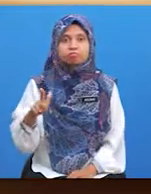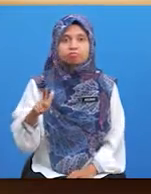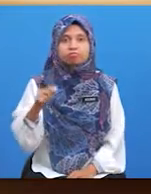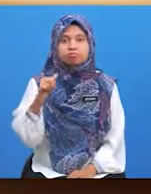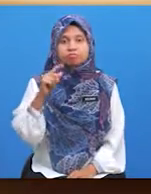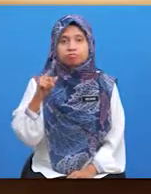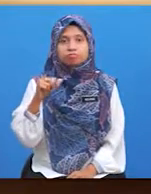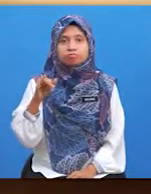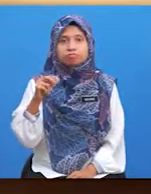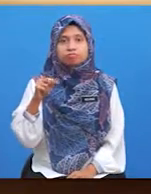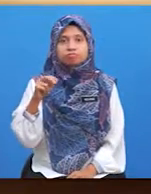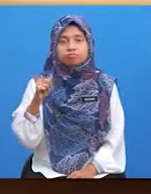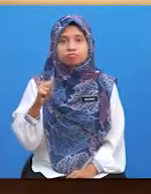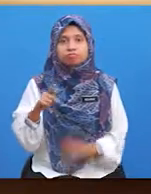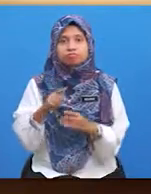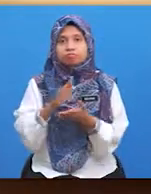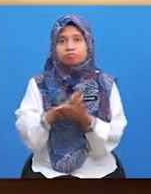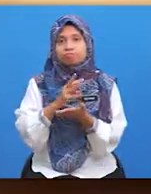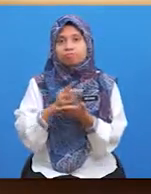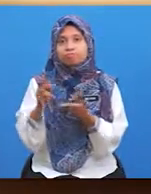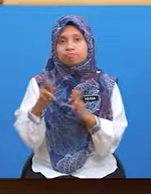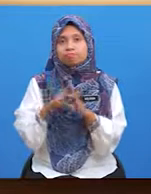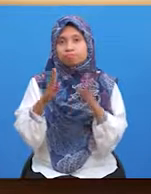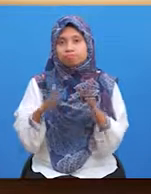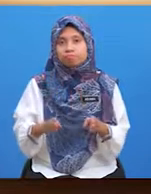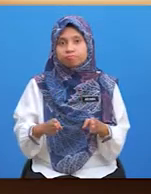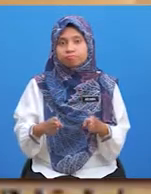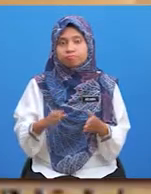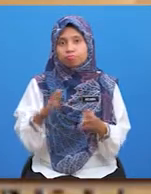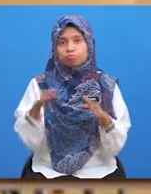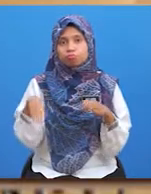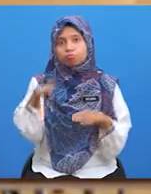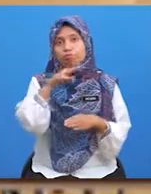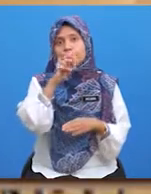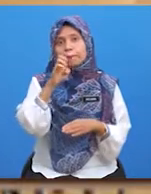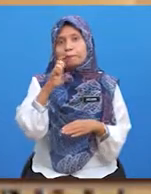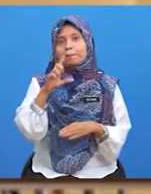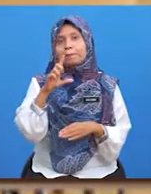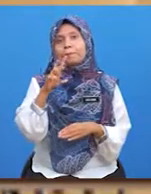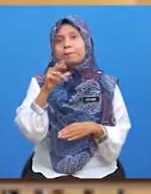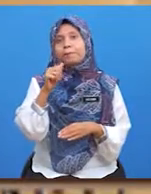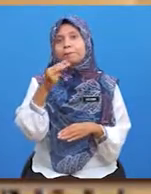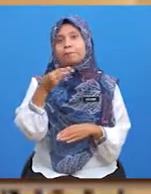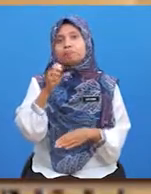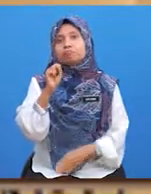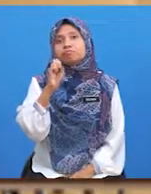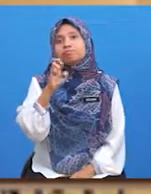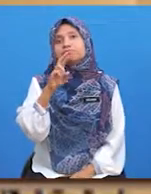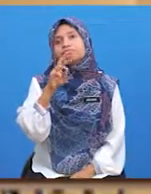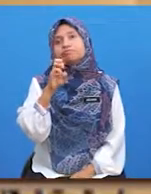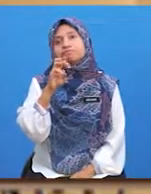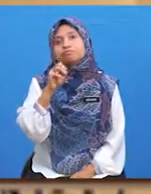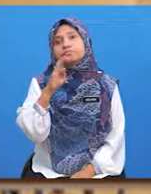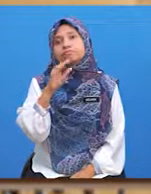dari Sekolah Menengah Kebangsaan Bukit Mewah, Seremban. Untuk pembelajaran hari ini, kita